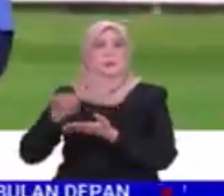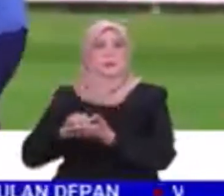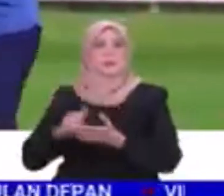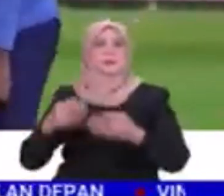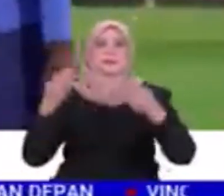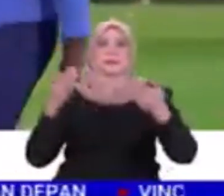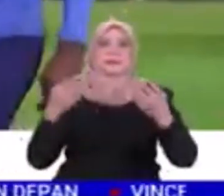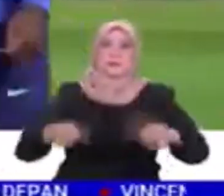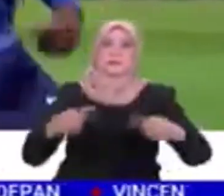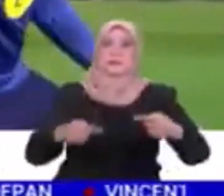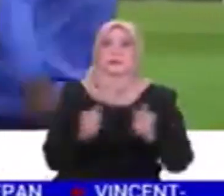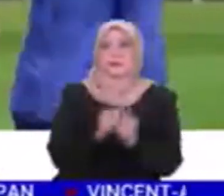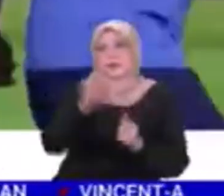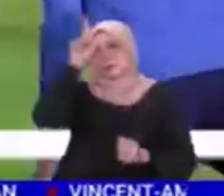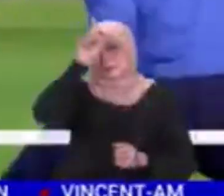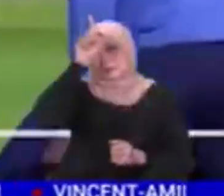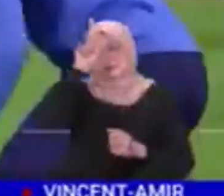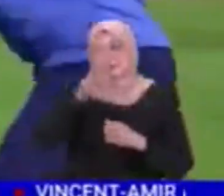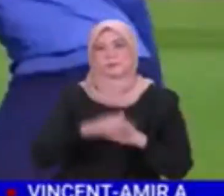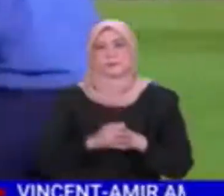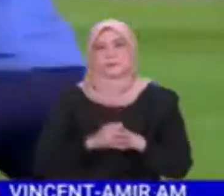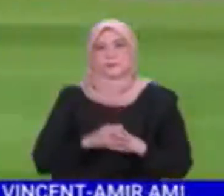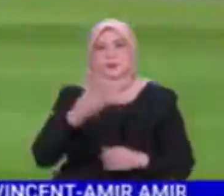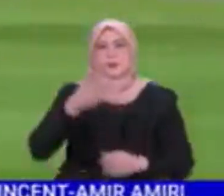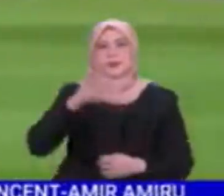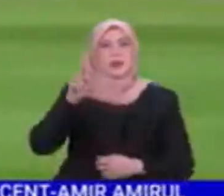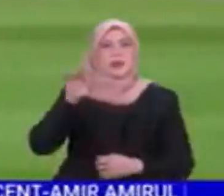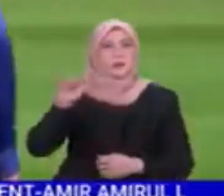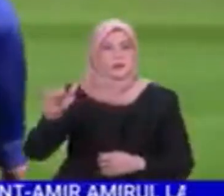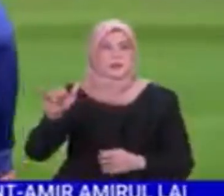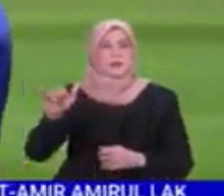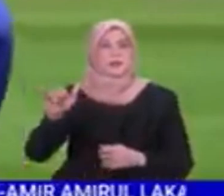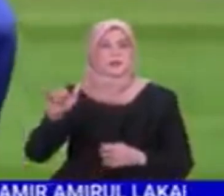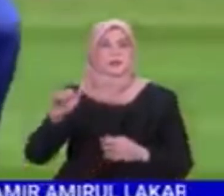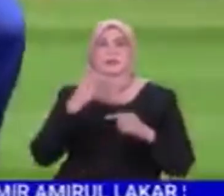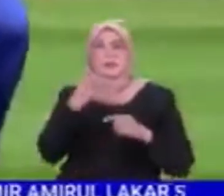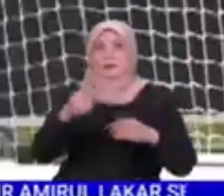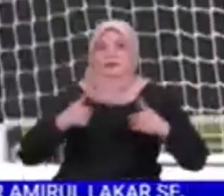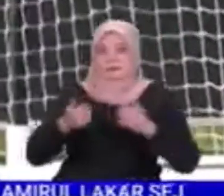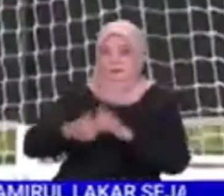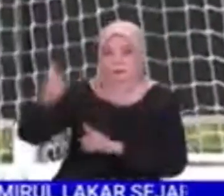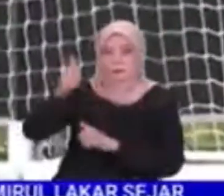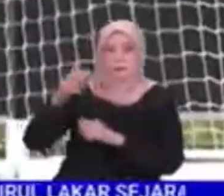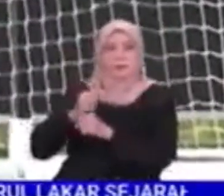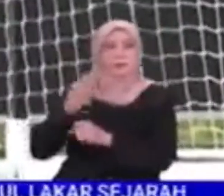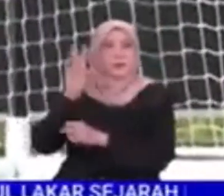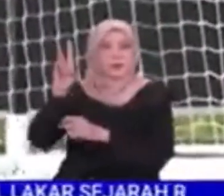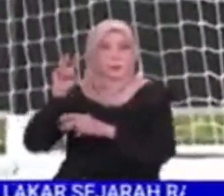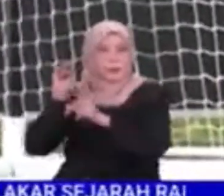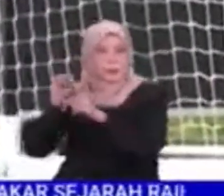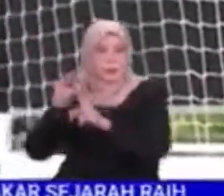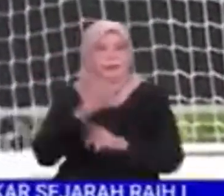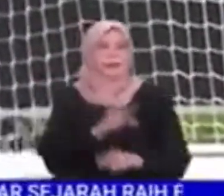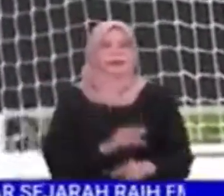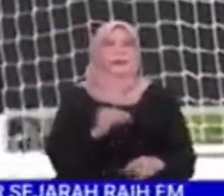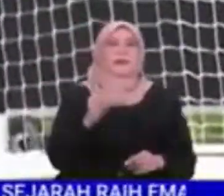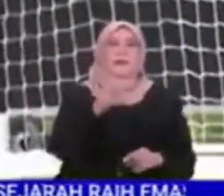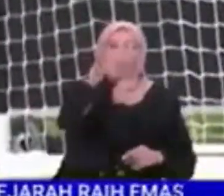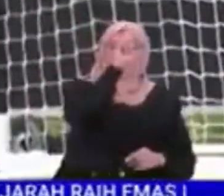ialah berdepan Jerman di laman sendiri ketika ini hungry membawa kejutan berpindah mengungguli kumpulan tersebut dengan tujuh mata diikuti Jerman dengan enam